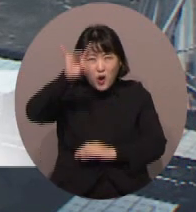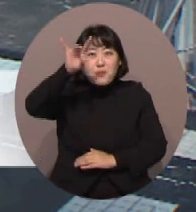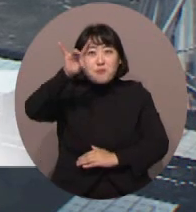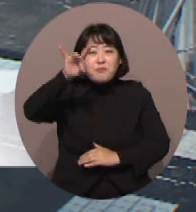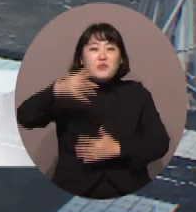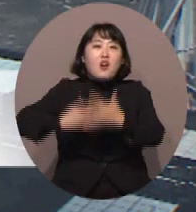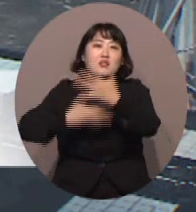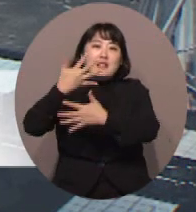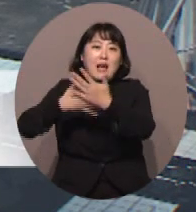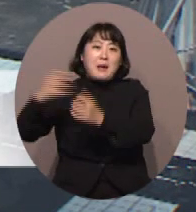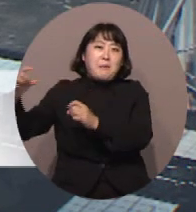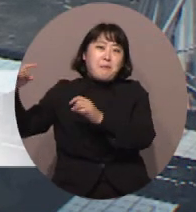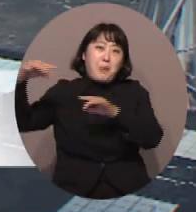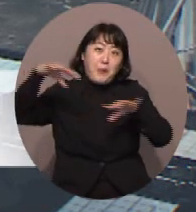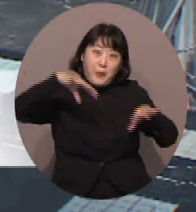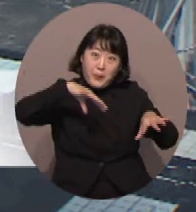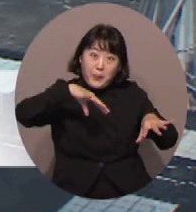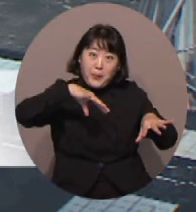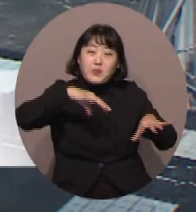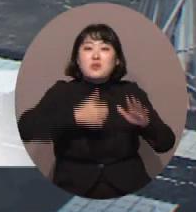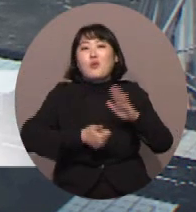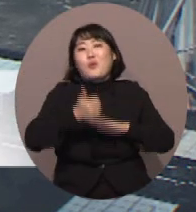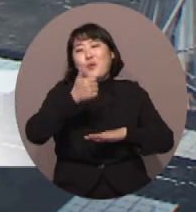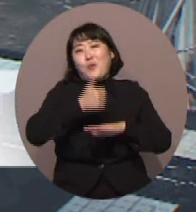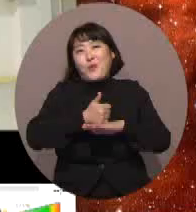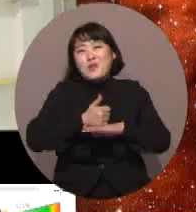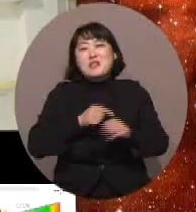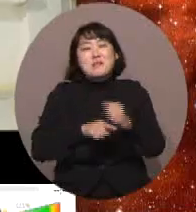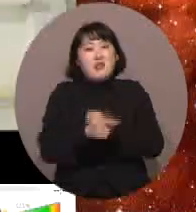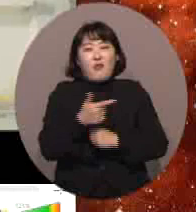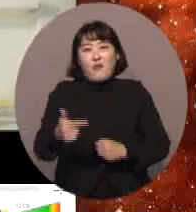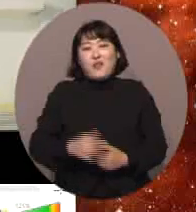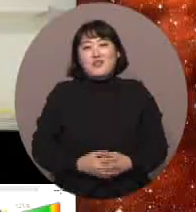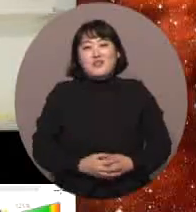전송이라 의미가 큽니다. 조영찬 기자입니다.